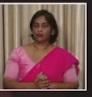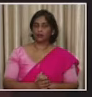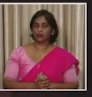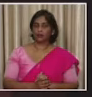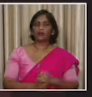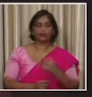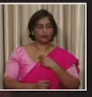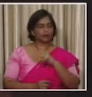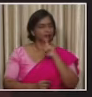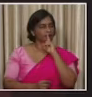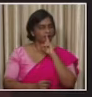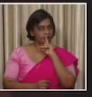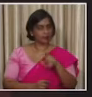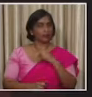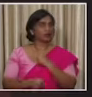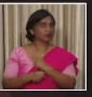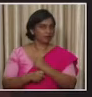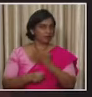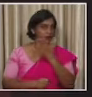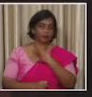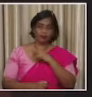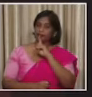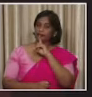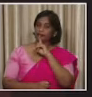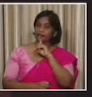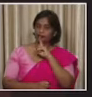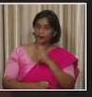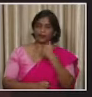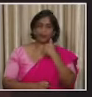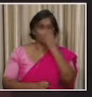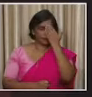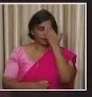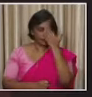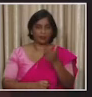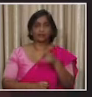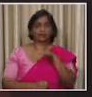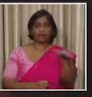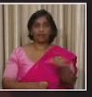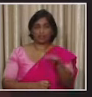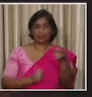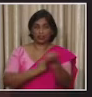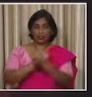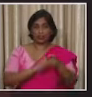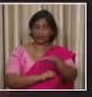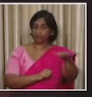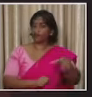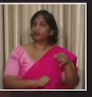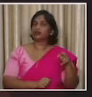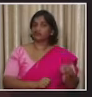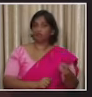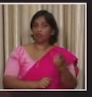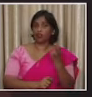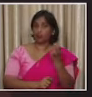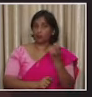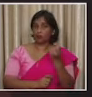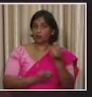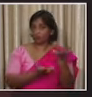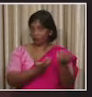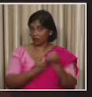මං ඉල්ලීමක් කරනවා මේ රජේ කරුණා කරලා මේ ගොවිබිම් මුදලට